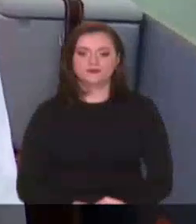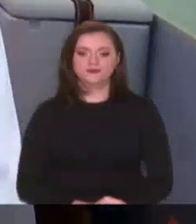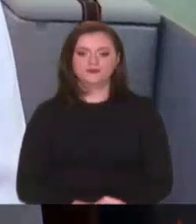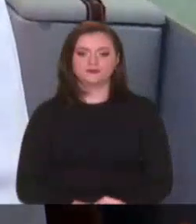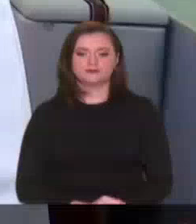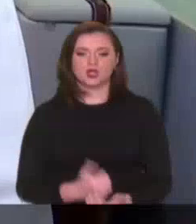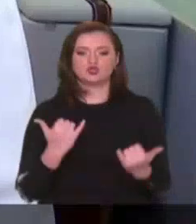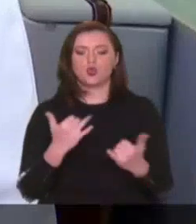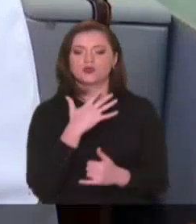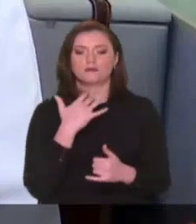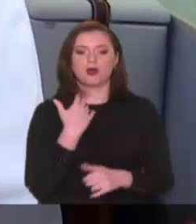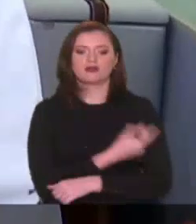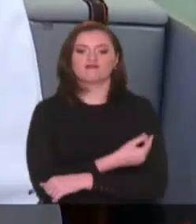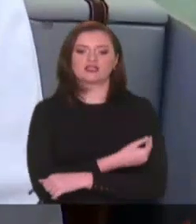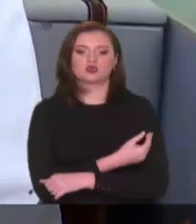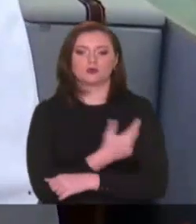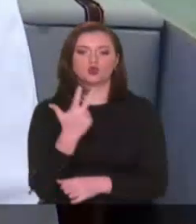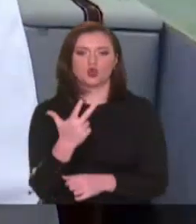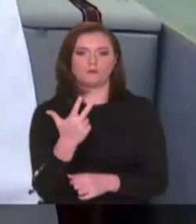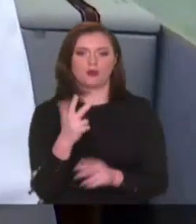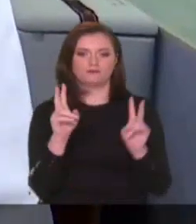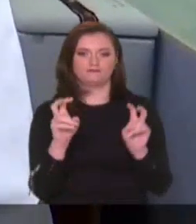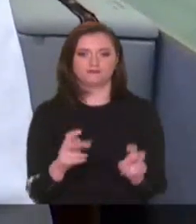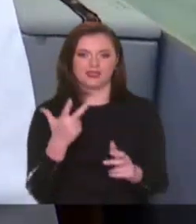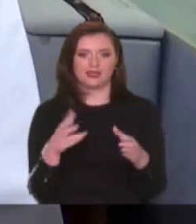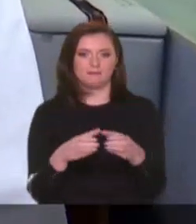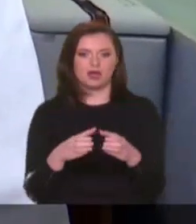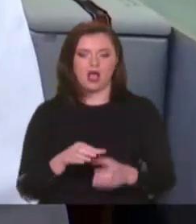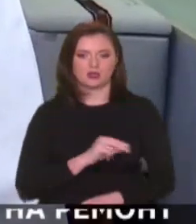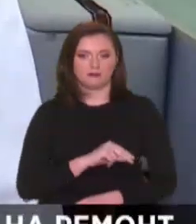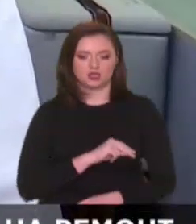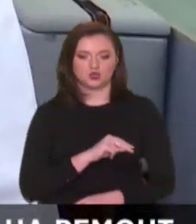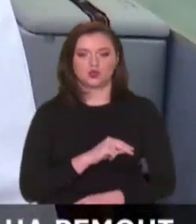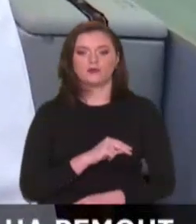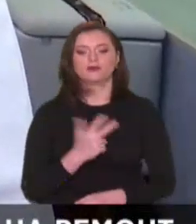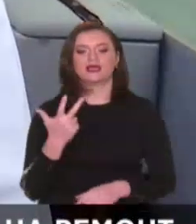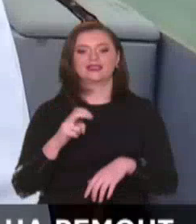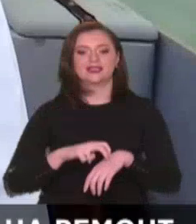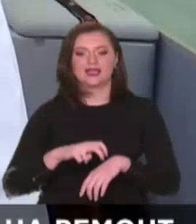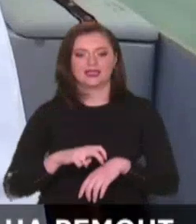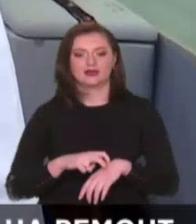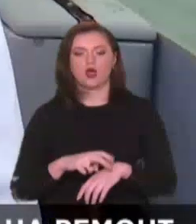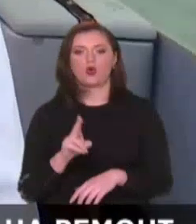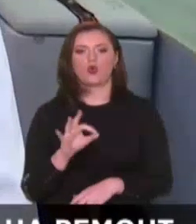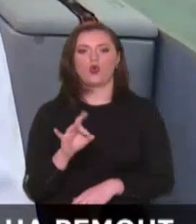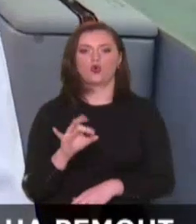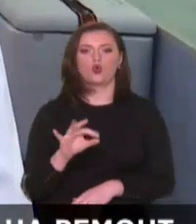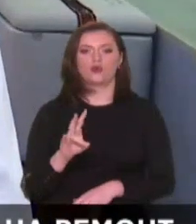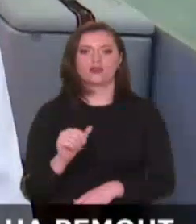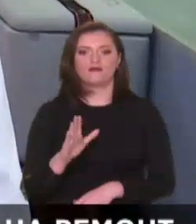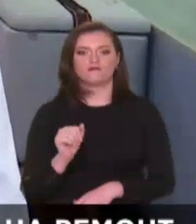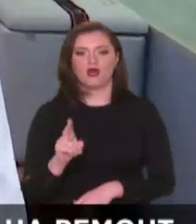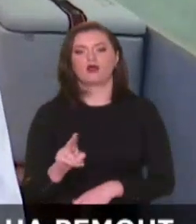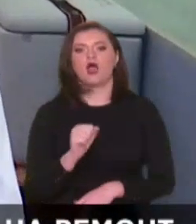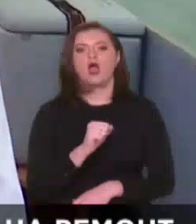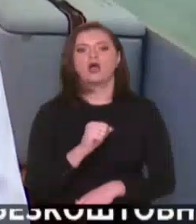багато. Сьогодні вакцинуємо трьома вакцинами, три бригади працює, три лікаря, коронаваком працюємо, AstraZeneca